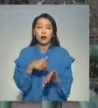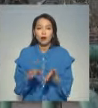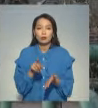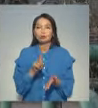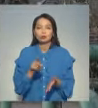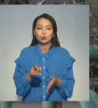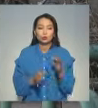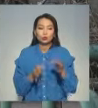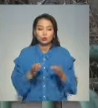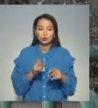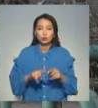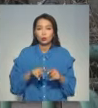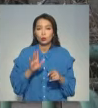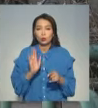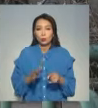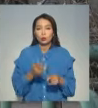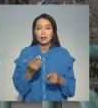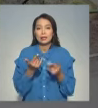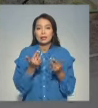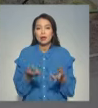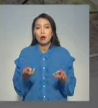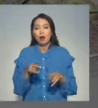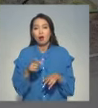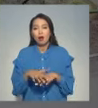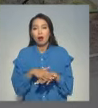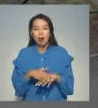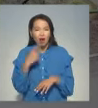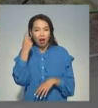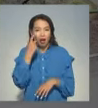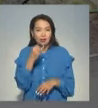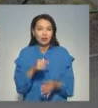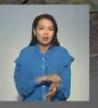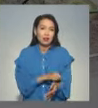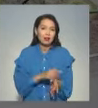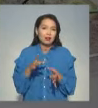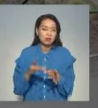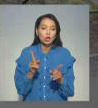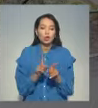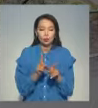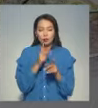так как он ожидает суда. Впрочем, требования остальных алко- и наркозависимых все же рассмотрят.